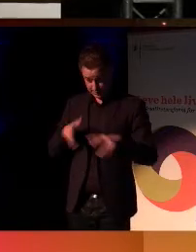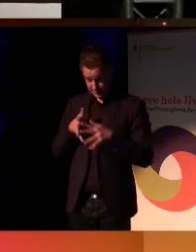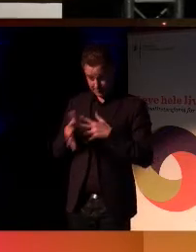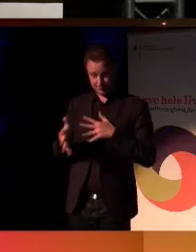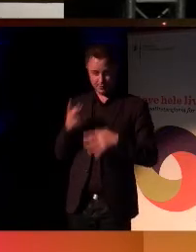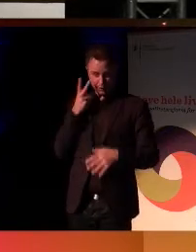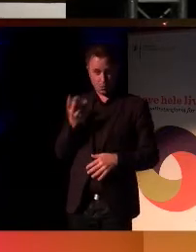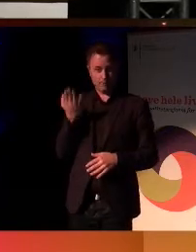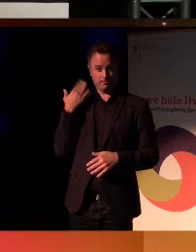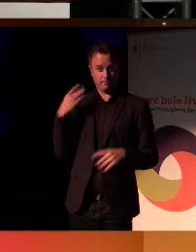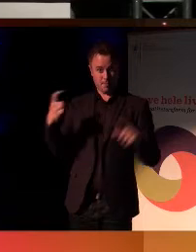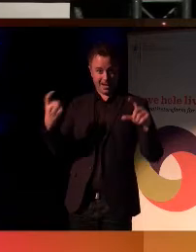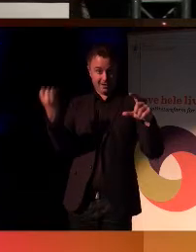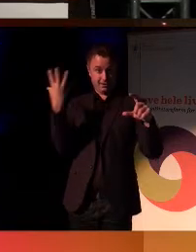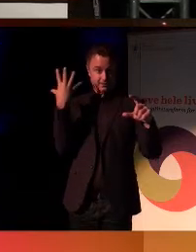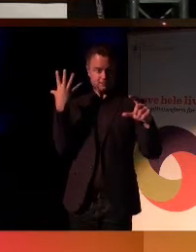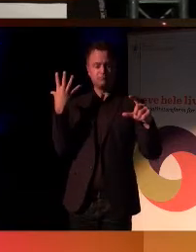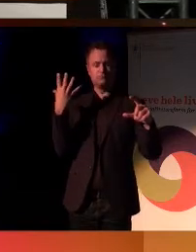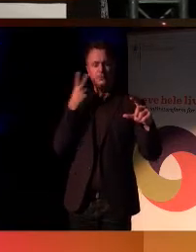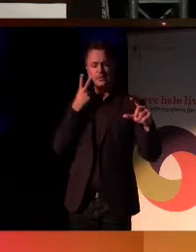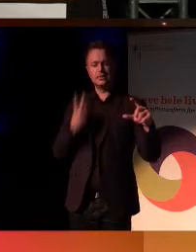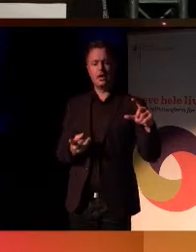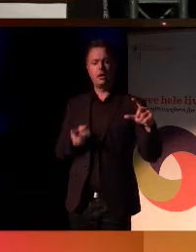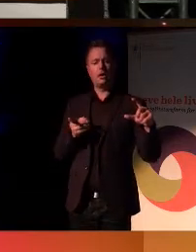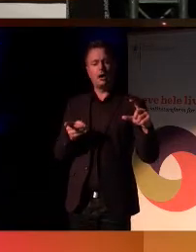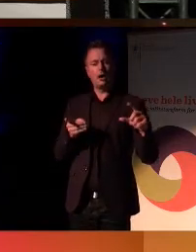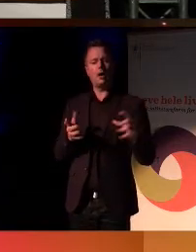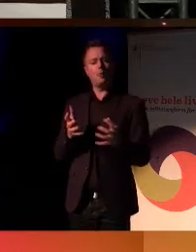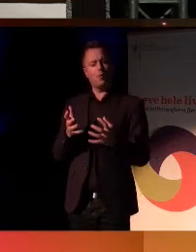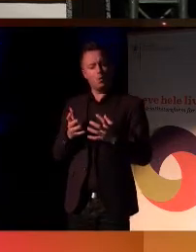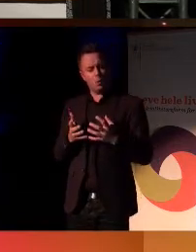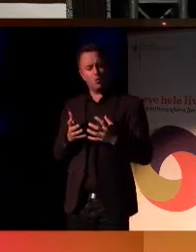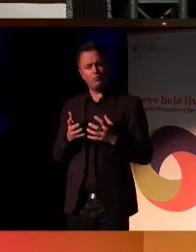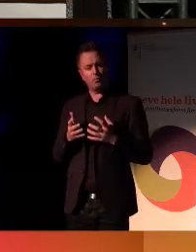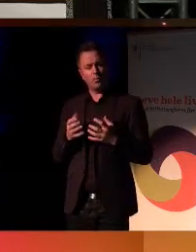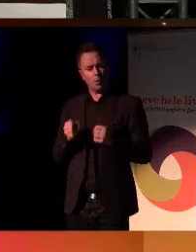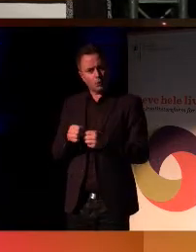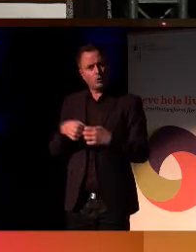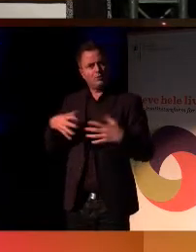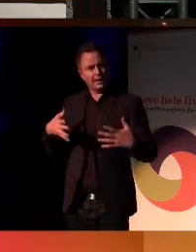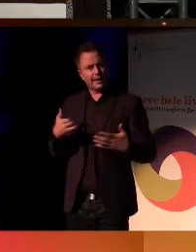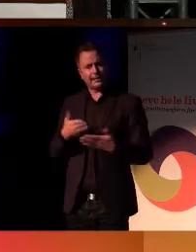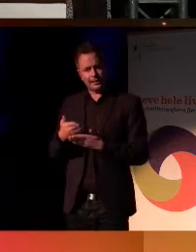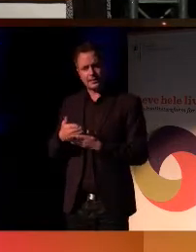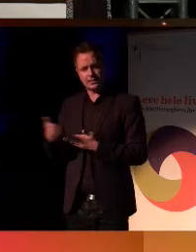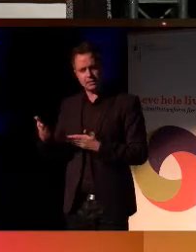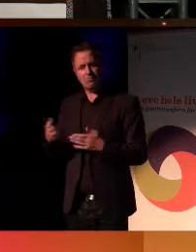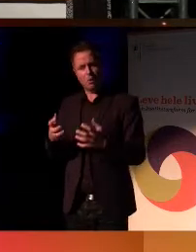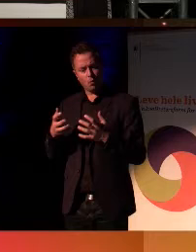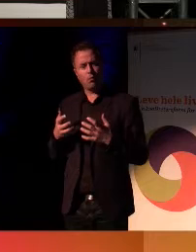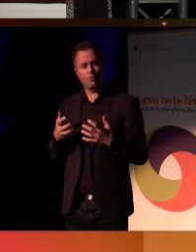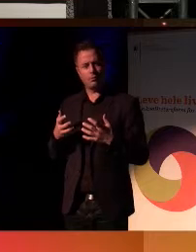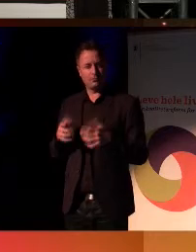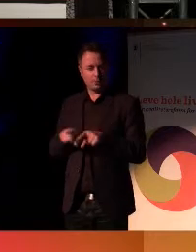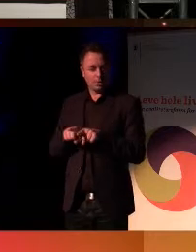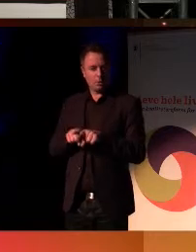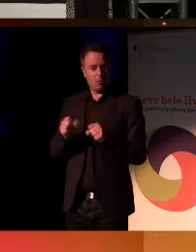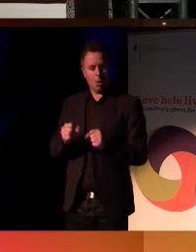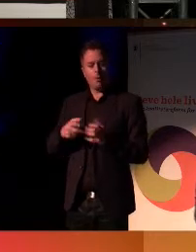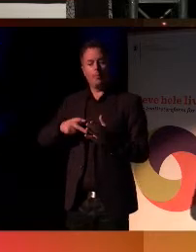forrige bildet, så ser man kanskje at her det behov for at vi skal utvikle tjenestene våre. Da må du bruke en metode